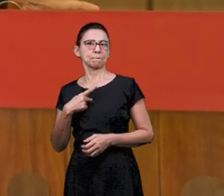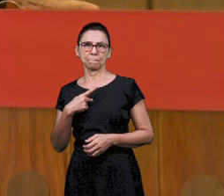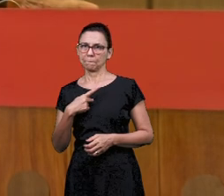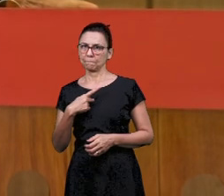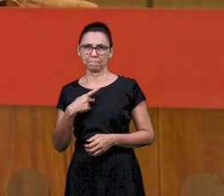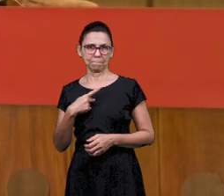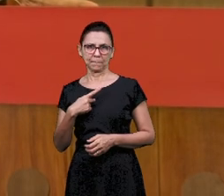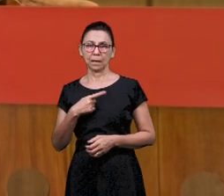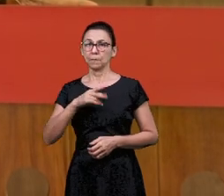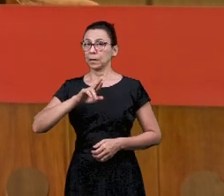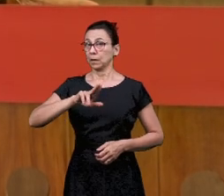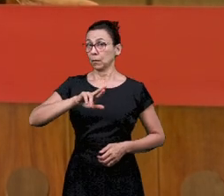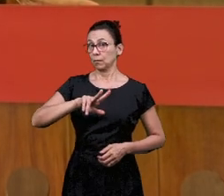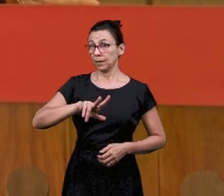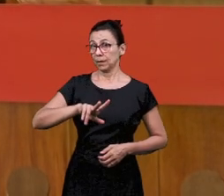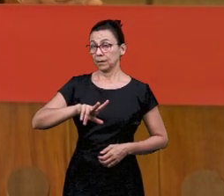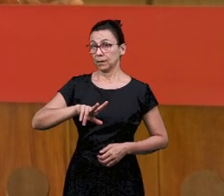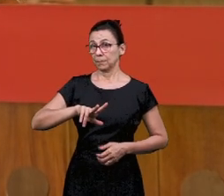Regardez ici. En vérité,